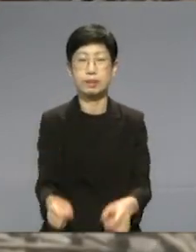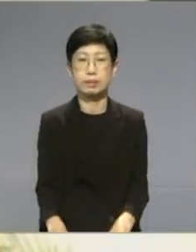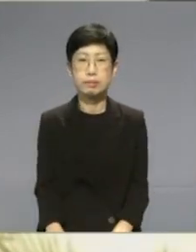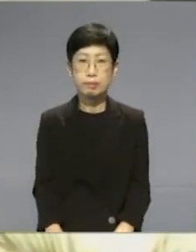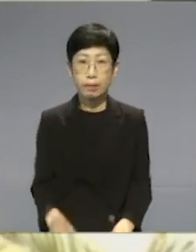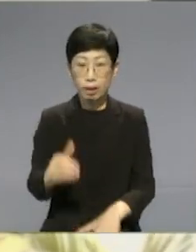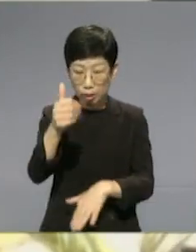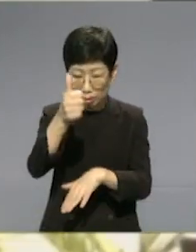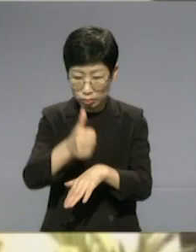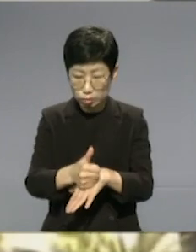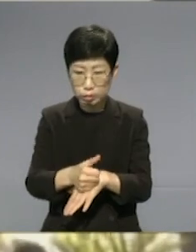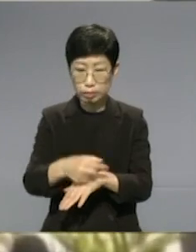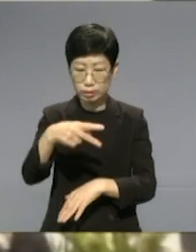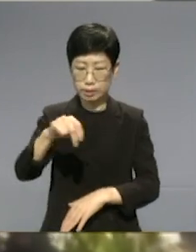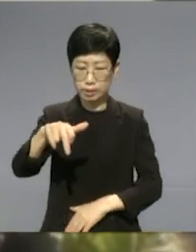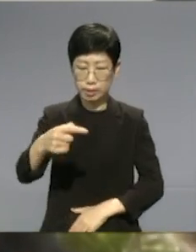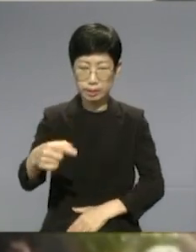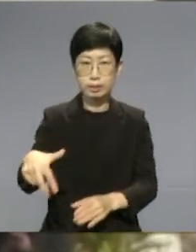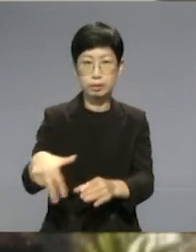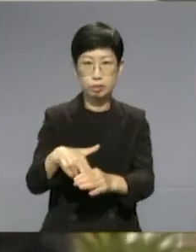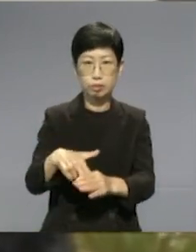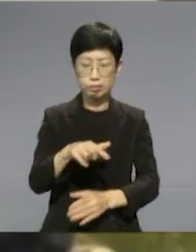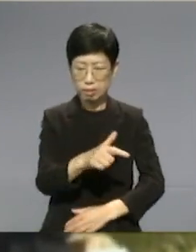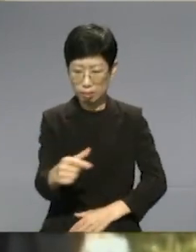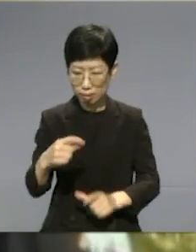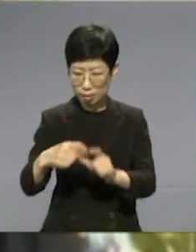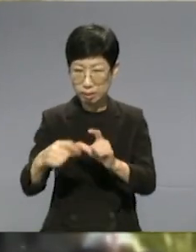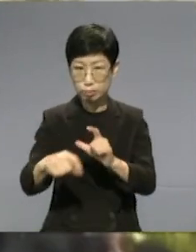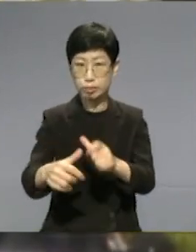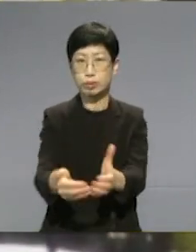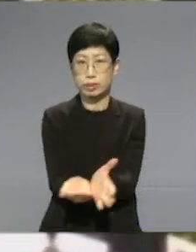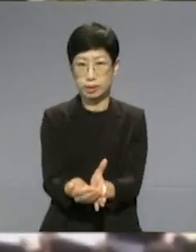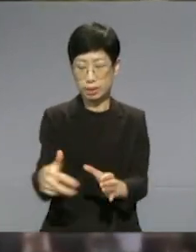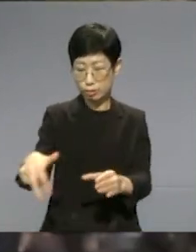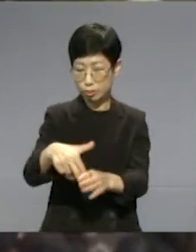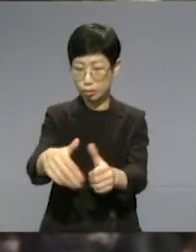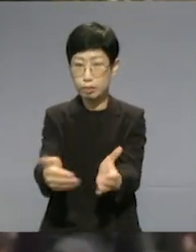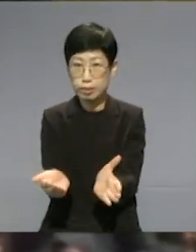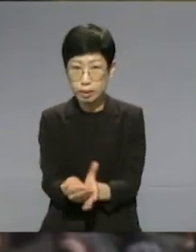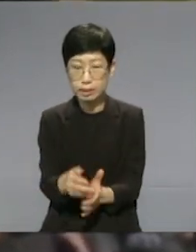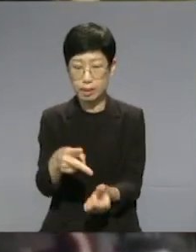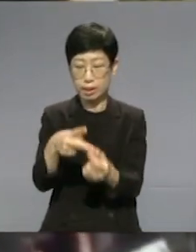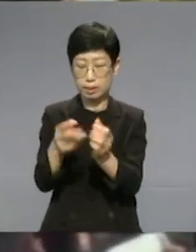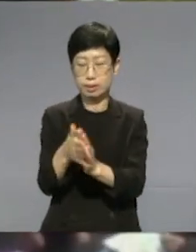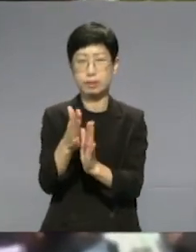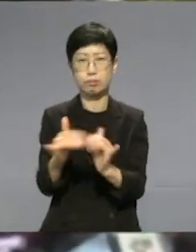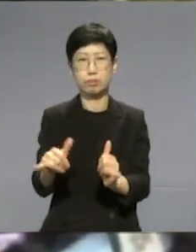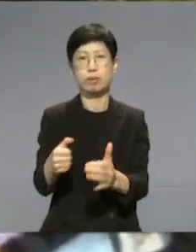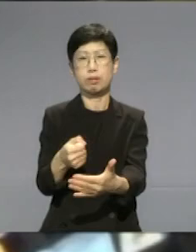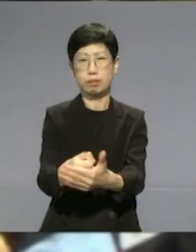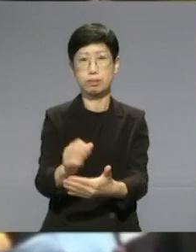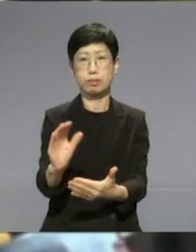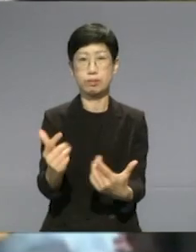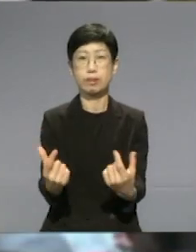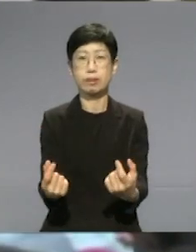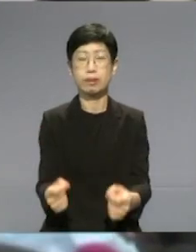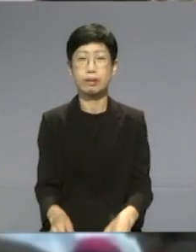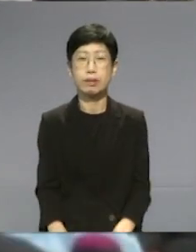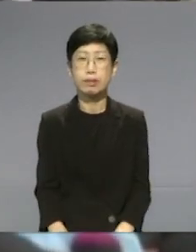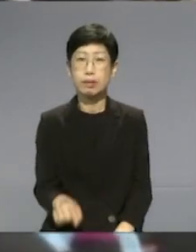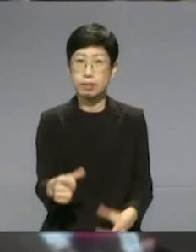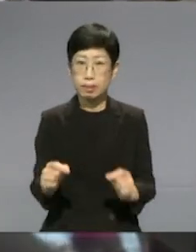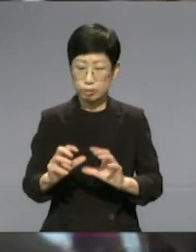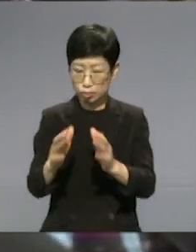이슬람교는 물론 시크교와 자이나교 등 여러 소수 집단은 인도에서 2등 시민으로 낙인 찍힐 겁니다.